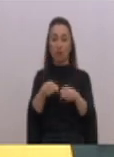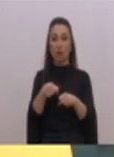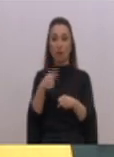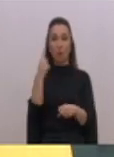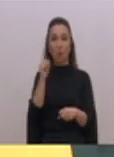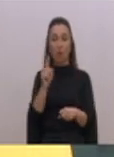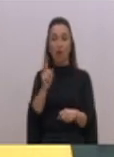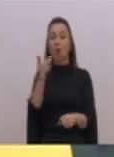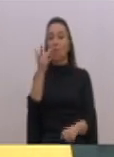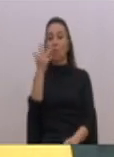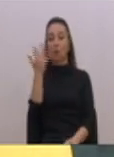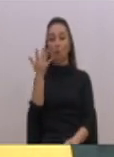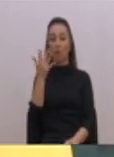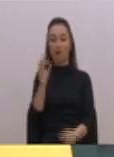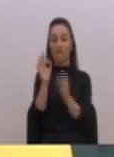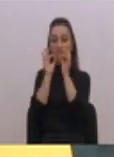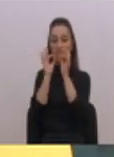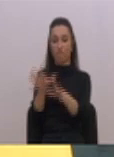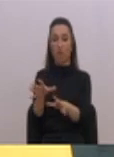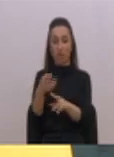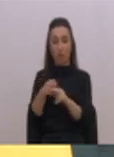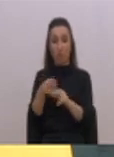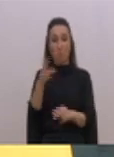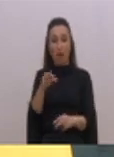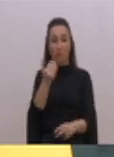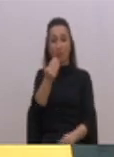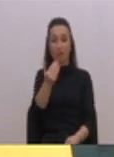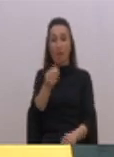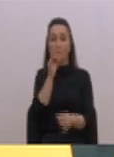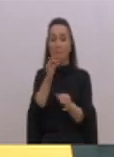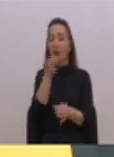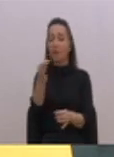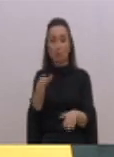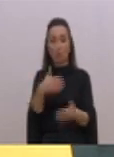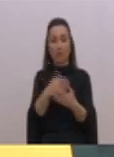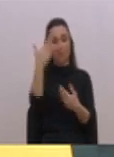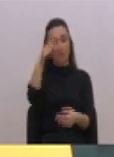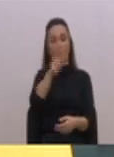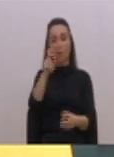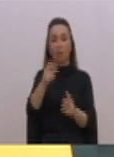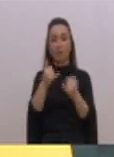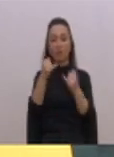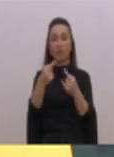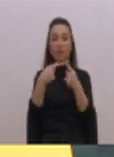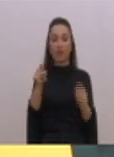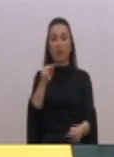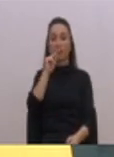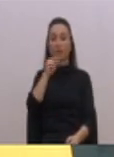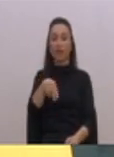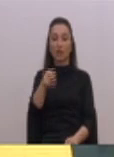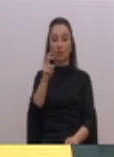რომ პოლიტიკურად ვაპატიოთ ყველაფერი. მაგრამ თქვენ არ გაქვთ პასუხები სხვა მოქალაქეებისთვის, ვინც სხვა